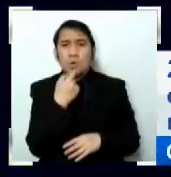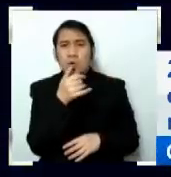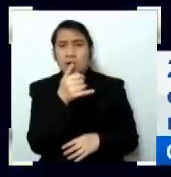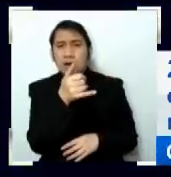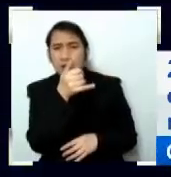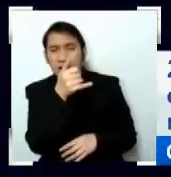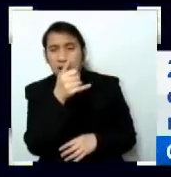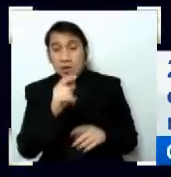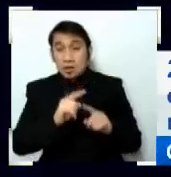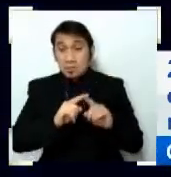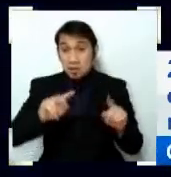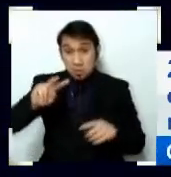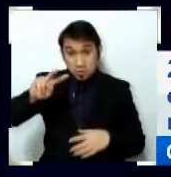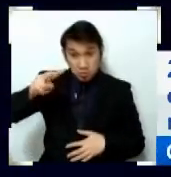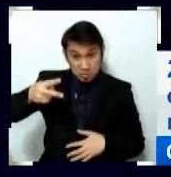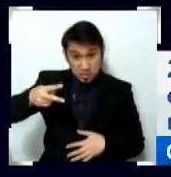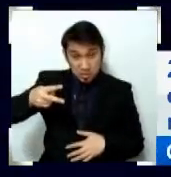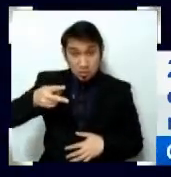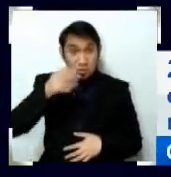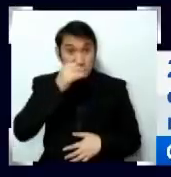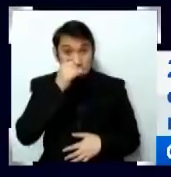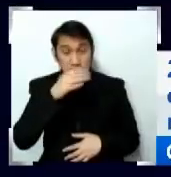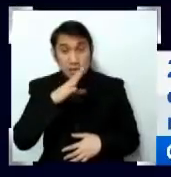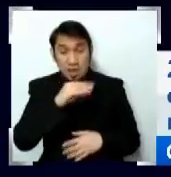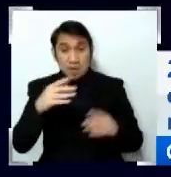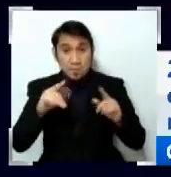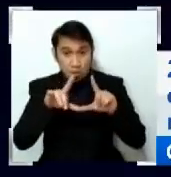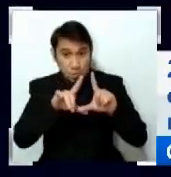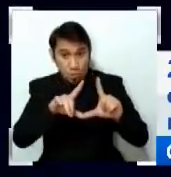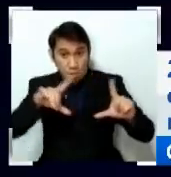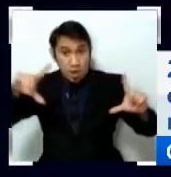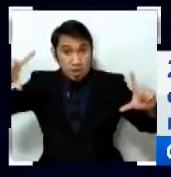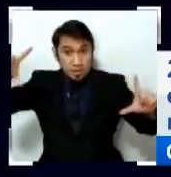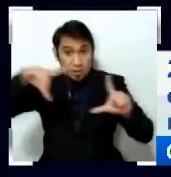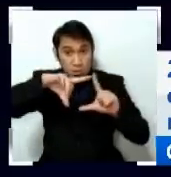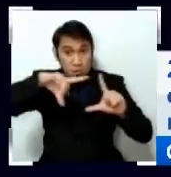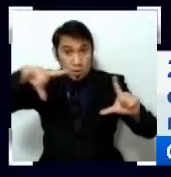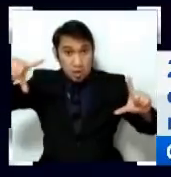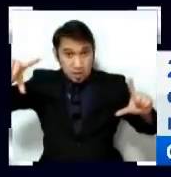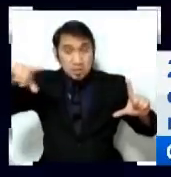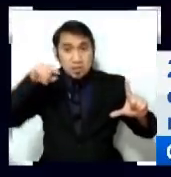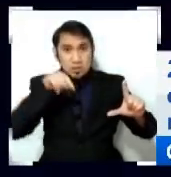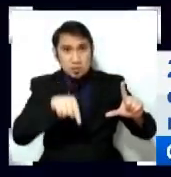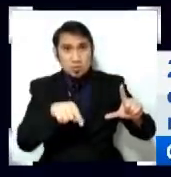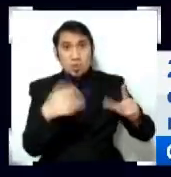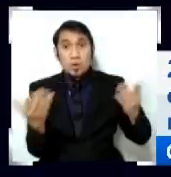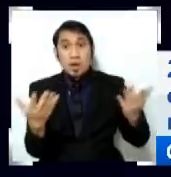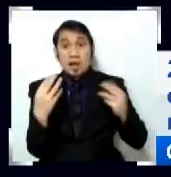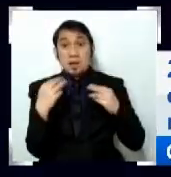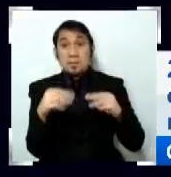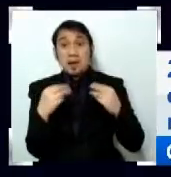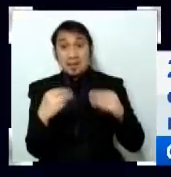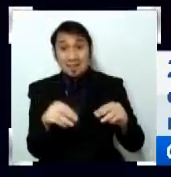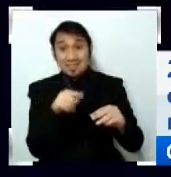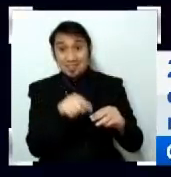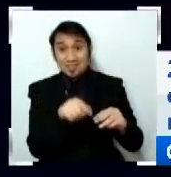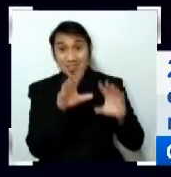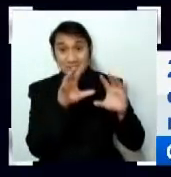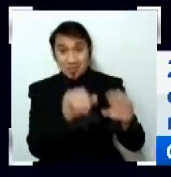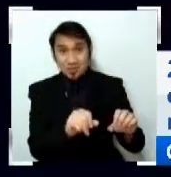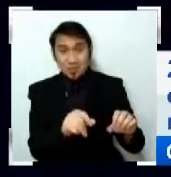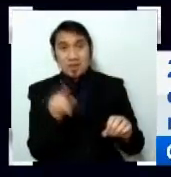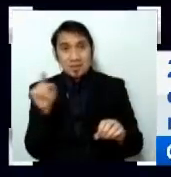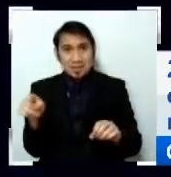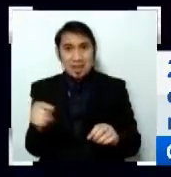ikalawang video na mas wide ang angulo at kuha rin sa may pamilyang bayan kung saan nadakip si Carlo, kuha raw ng kanyang kaibigan